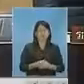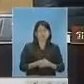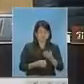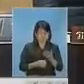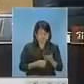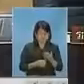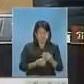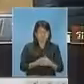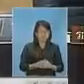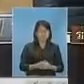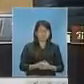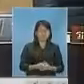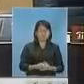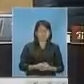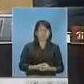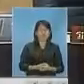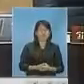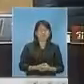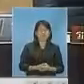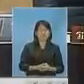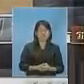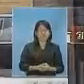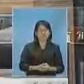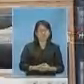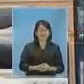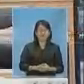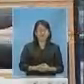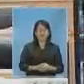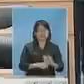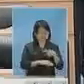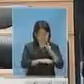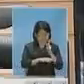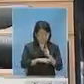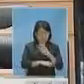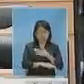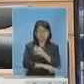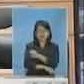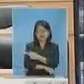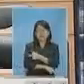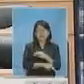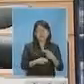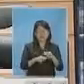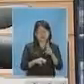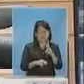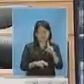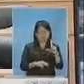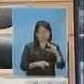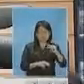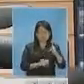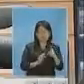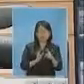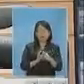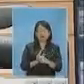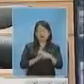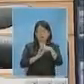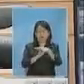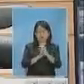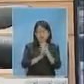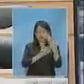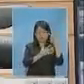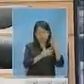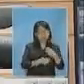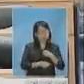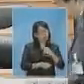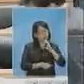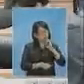เชิญฮะท่านท่านท่านประธานที่เคารพครับผมนายแพทวรงค์ประชาธิปัตย์พิษณุโลกก็อย่างที่ผมกราบเรียนแท